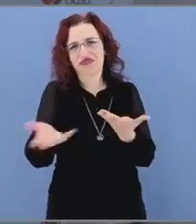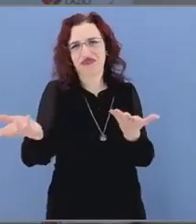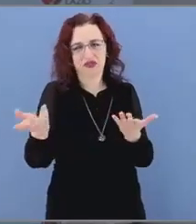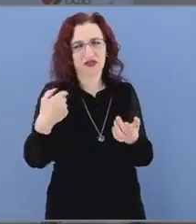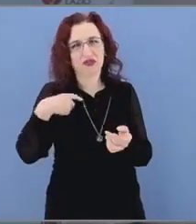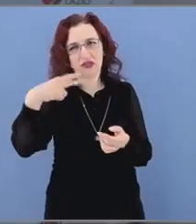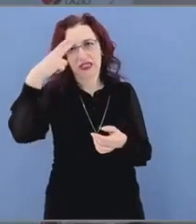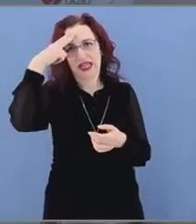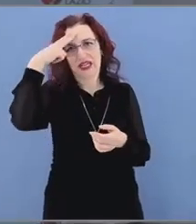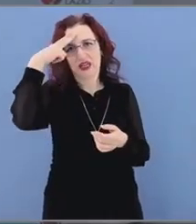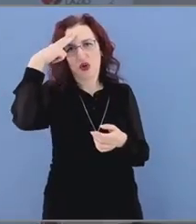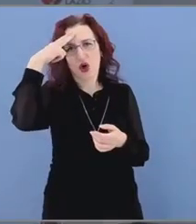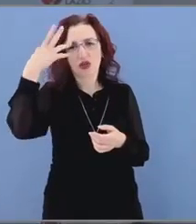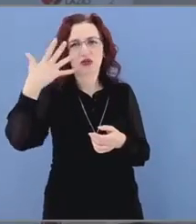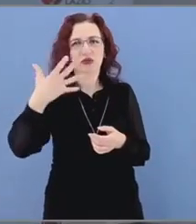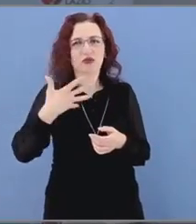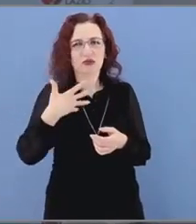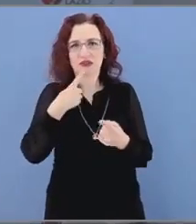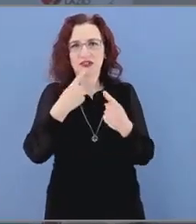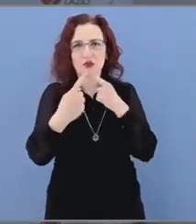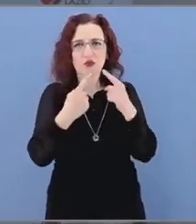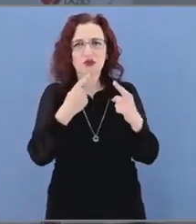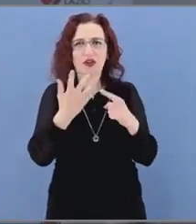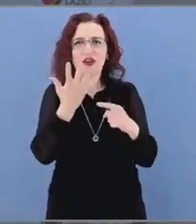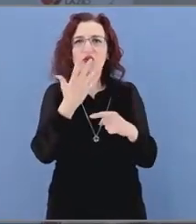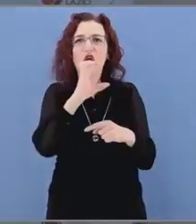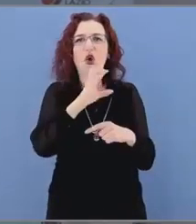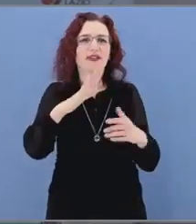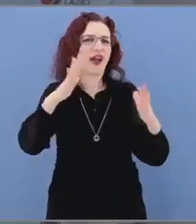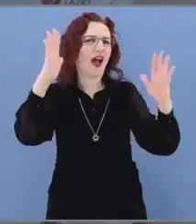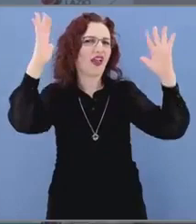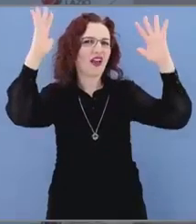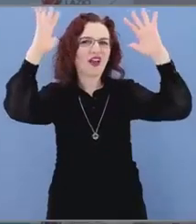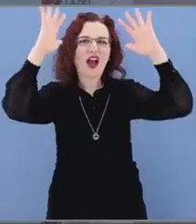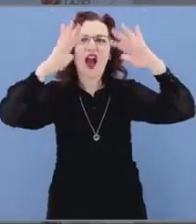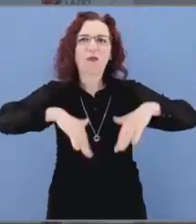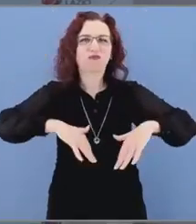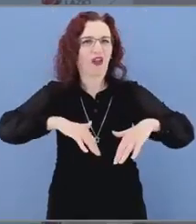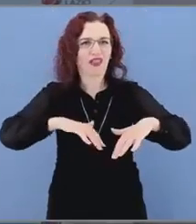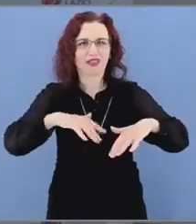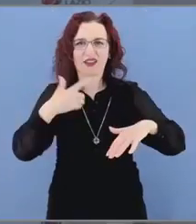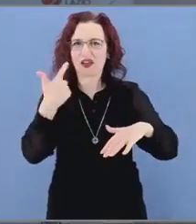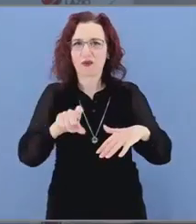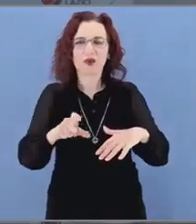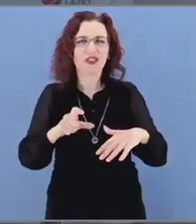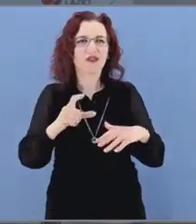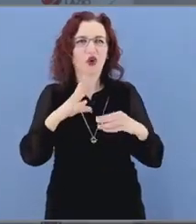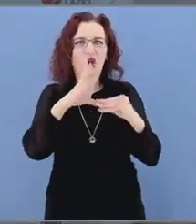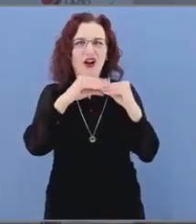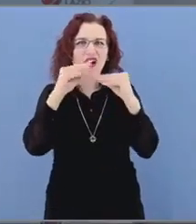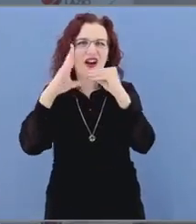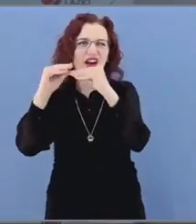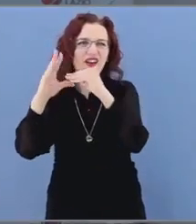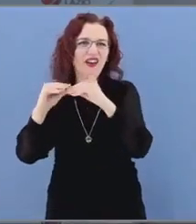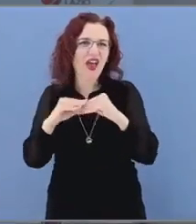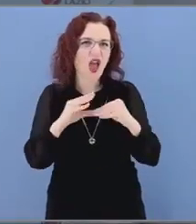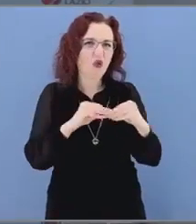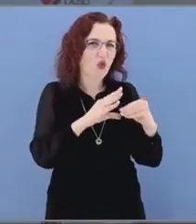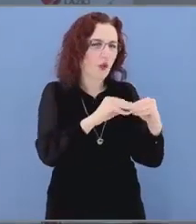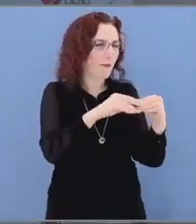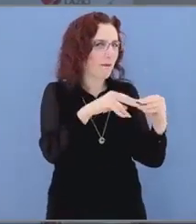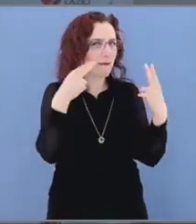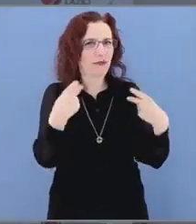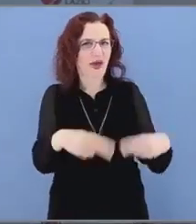addirittura era di abbattere Corviale perché era un luogo irrecuperabile nella storia della città. Alcuni lo